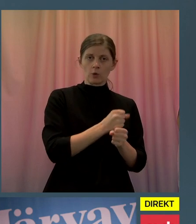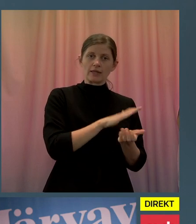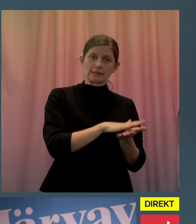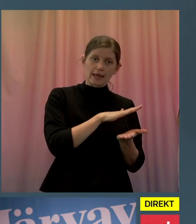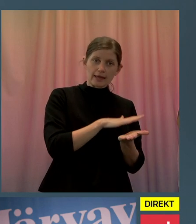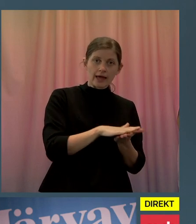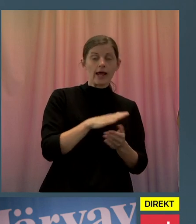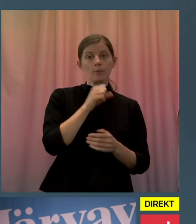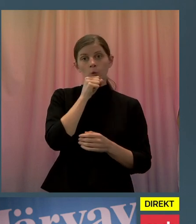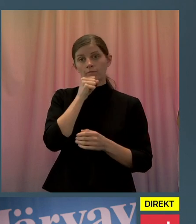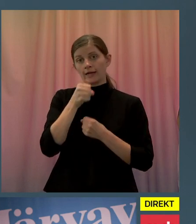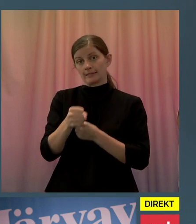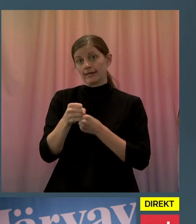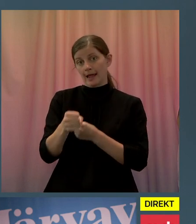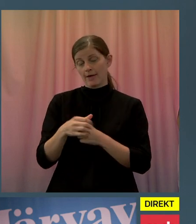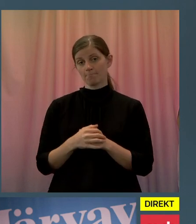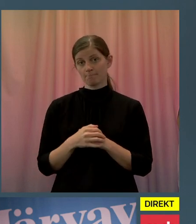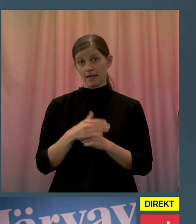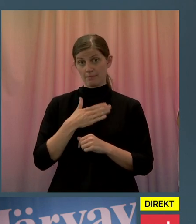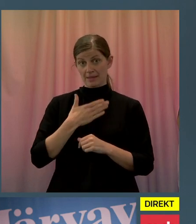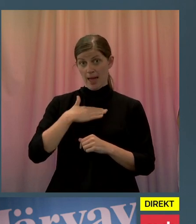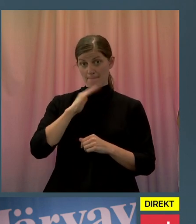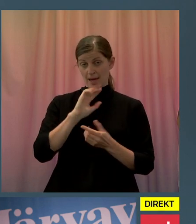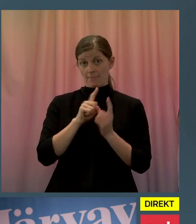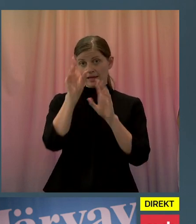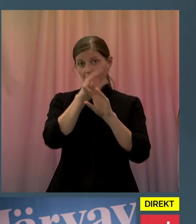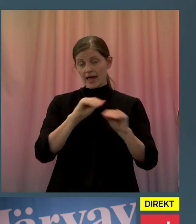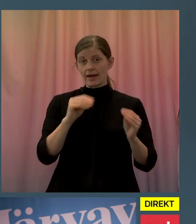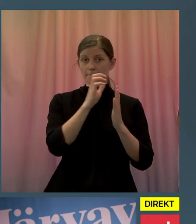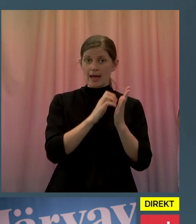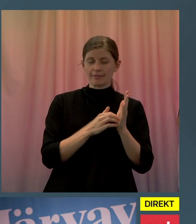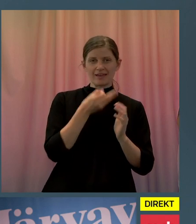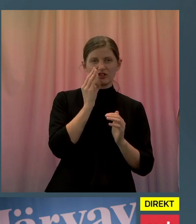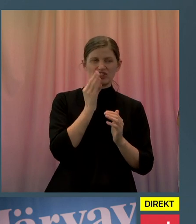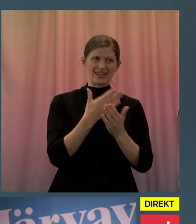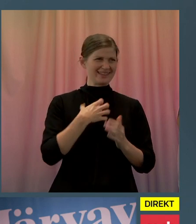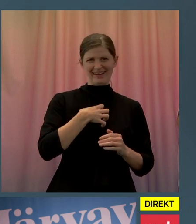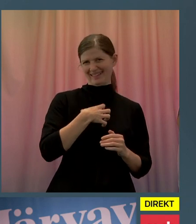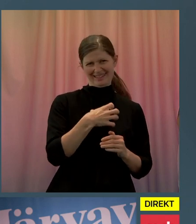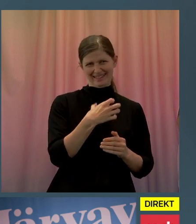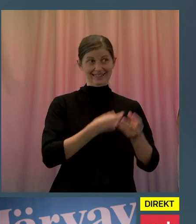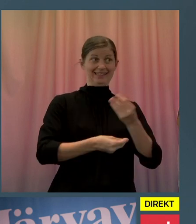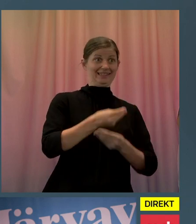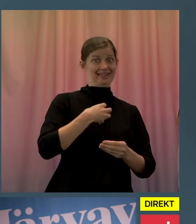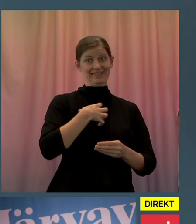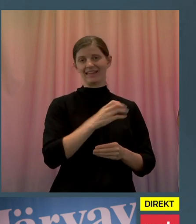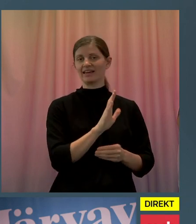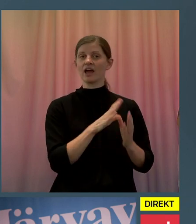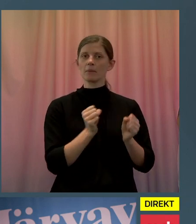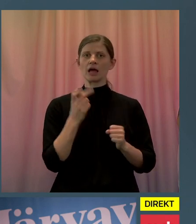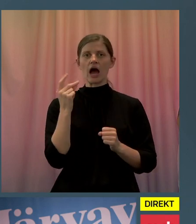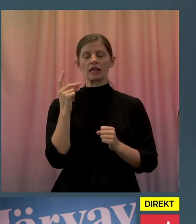morfar snickare. Min mamma blev lärare i matte och fysik. Hon blev inte rik precis, men hon fick ett helt annat